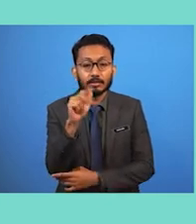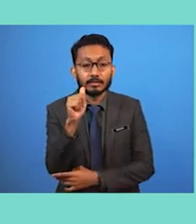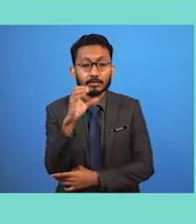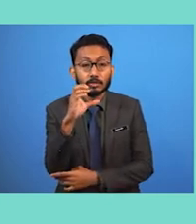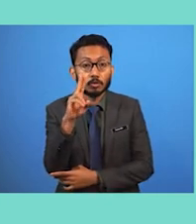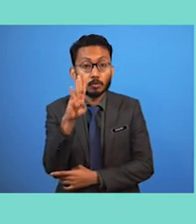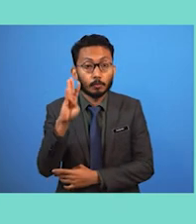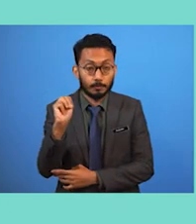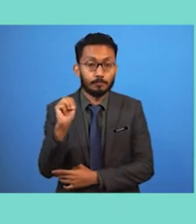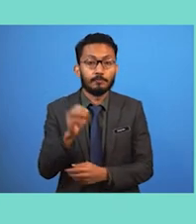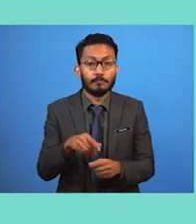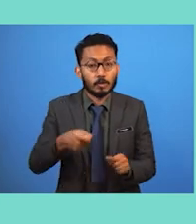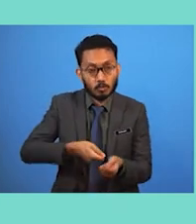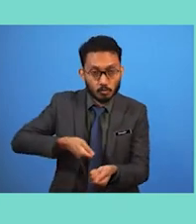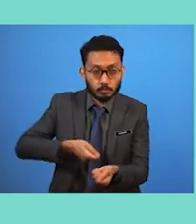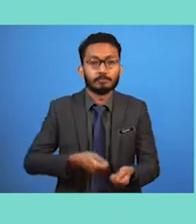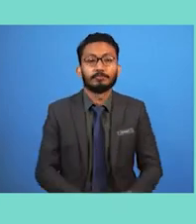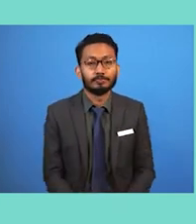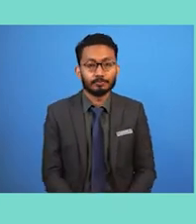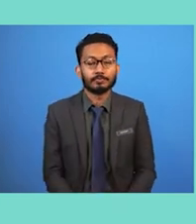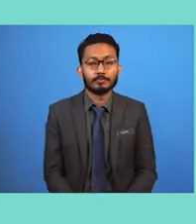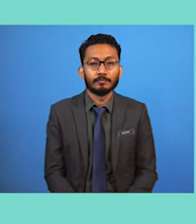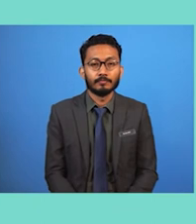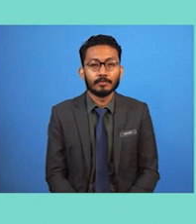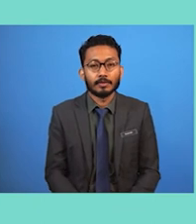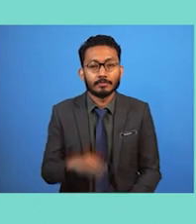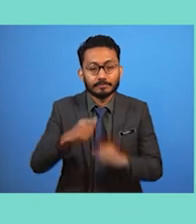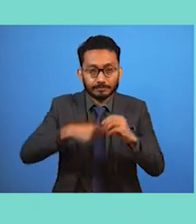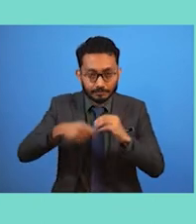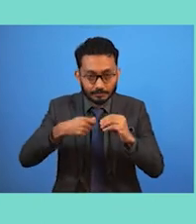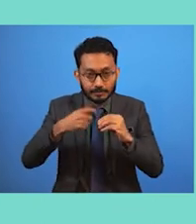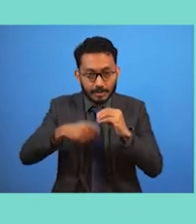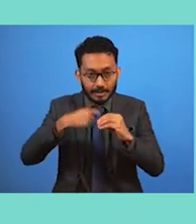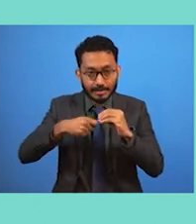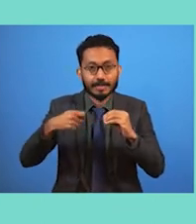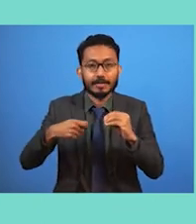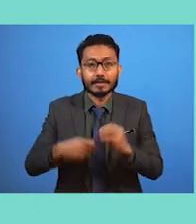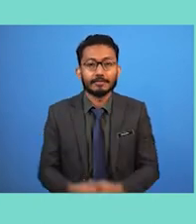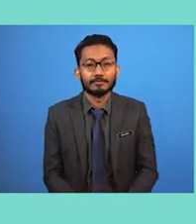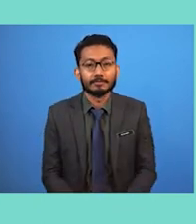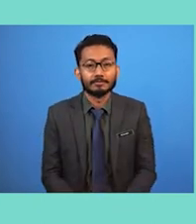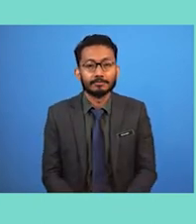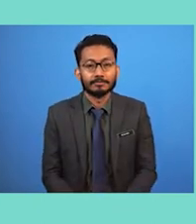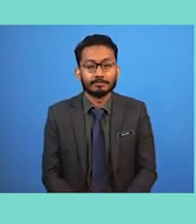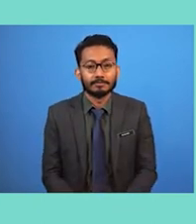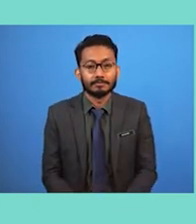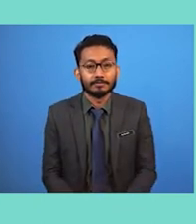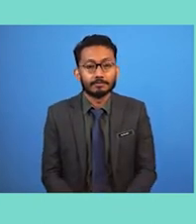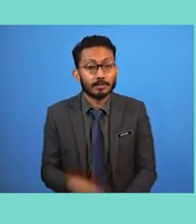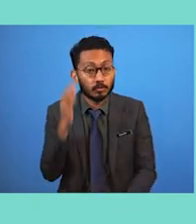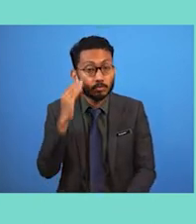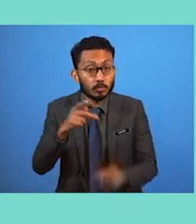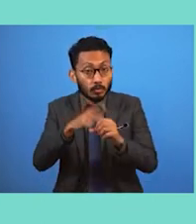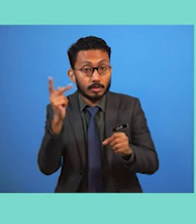Dan yang keempat adalah tarikh tuaian. Tarikh tuaian sangat penting bagi mengetahui tarikh pengeluaran